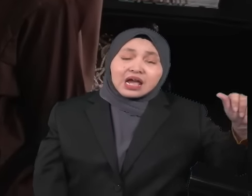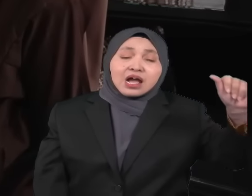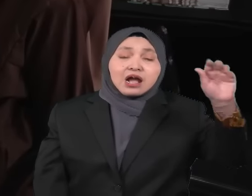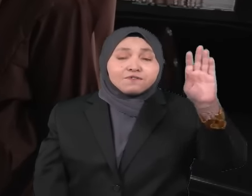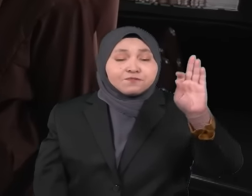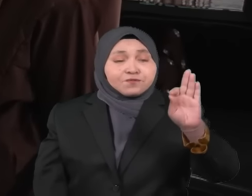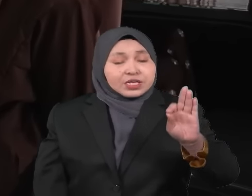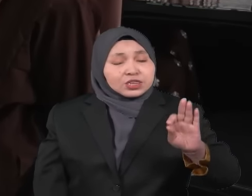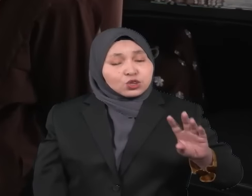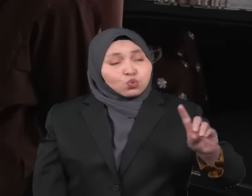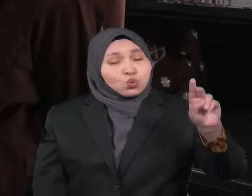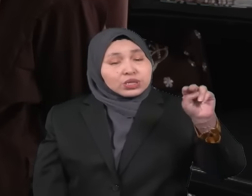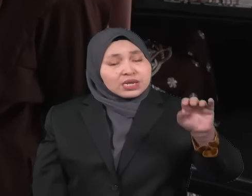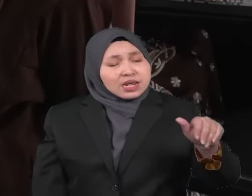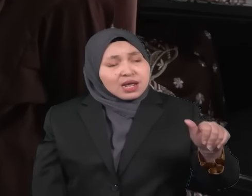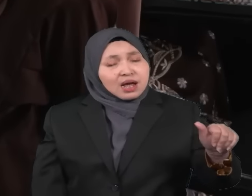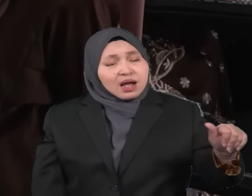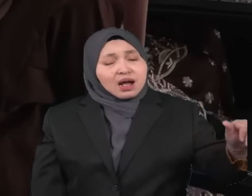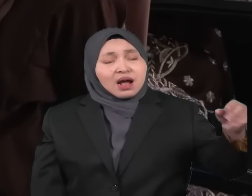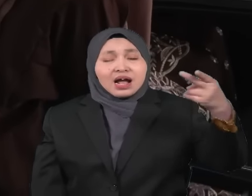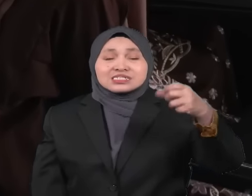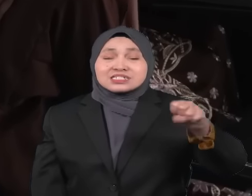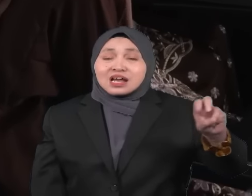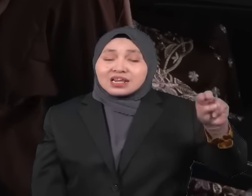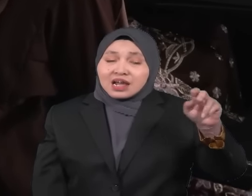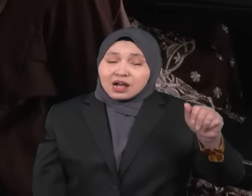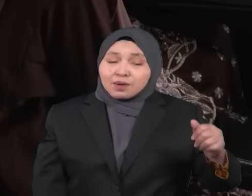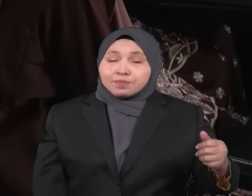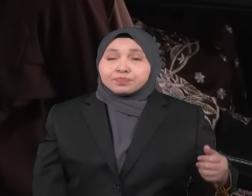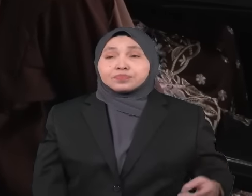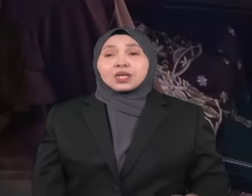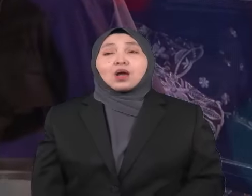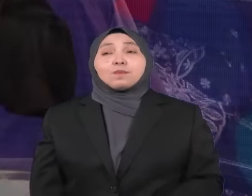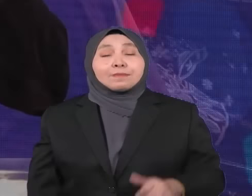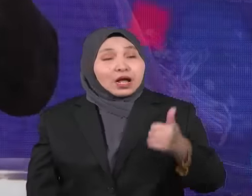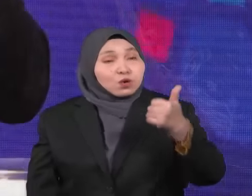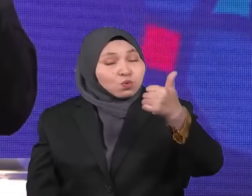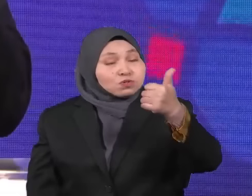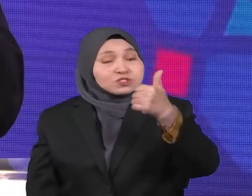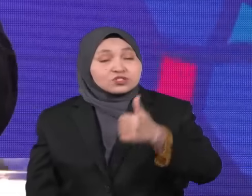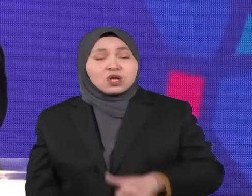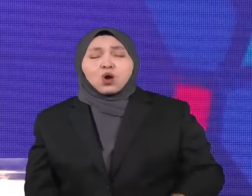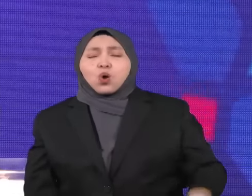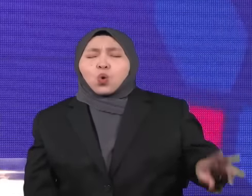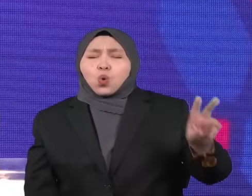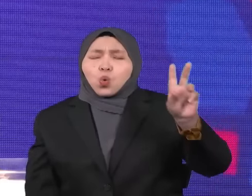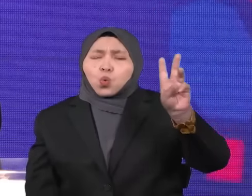atina fid dunya hasanah. Bagus. Wa fil